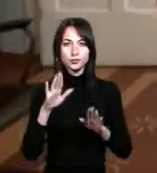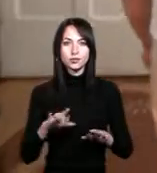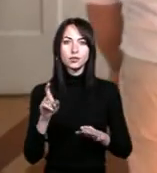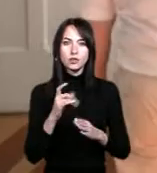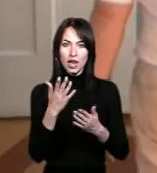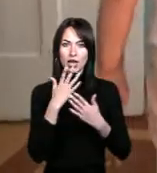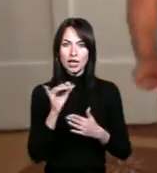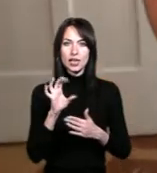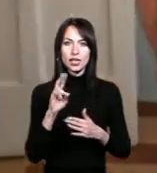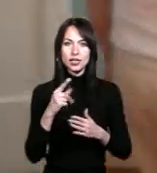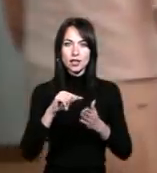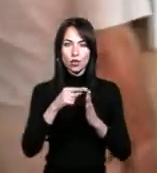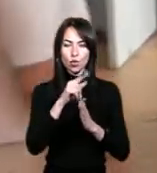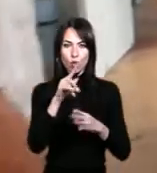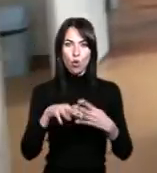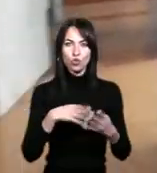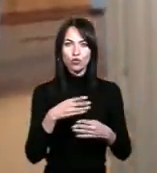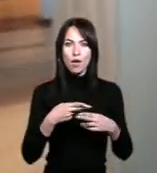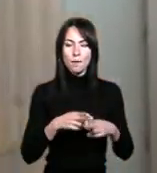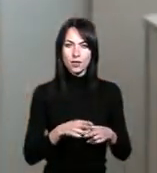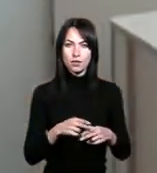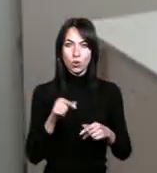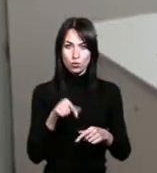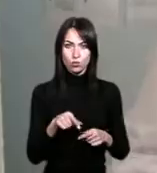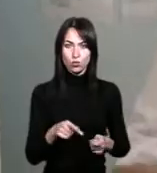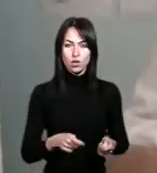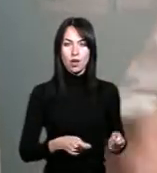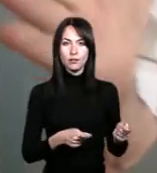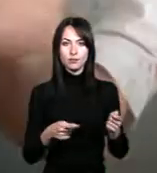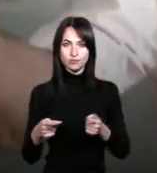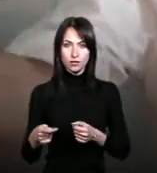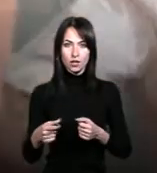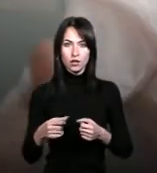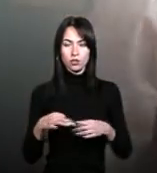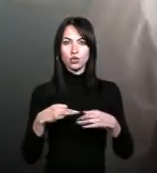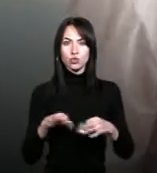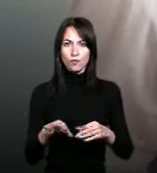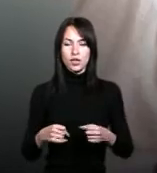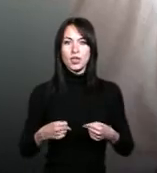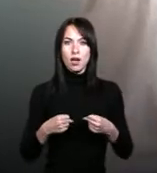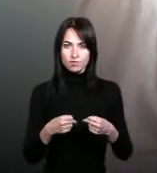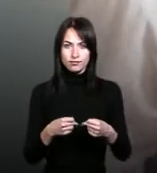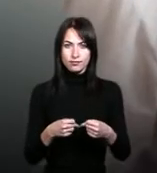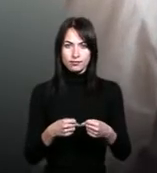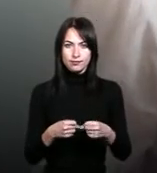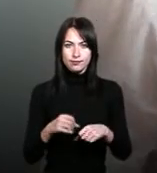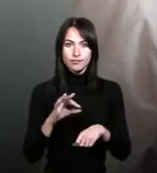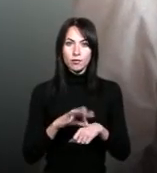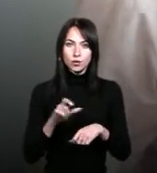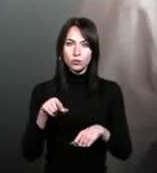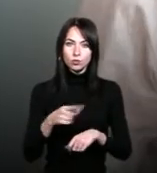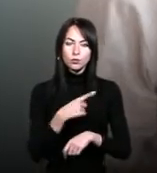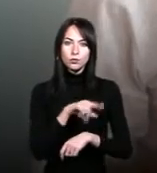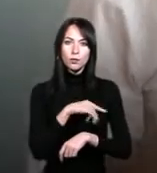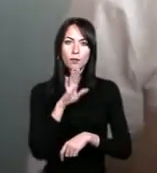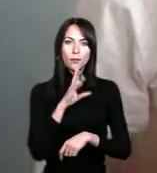керівник медзакладу В'ячеслав Вакуленко. От сюди підвозять скора допомога. Сюди підвозить швидка пацієнтів. Тут